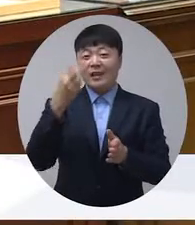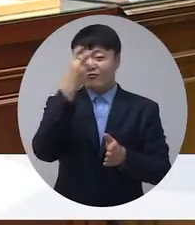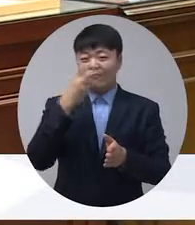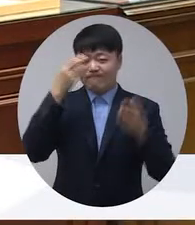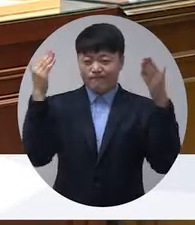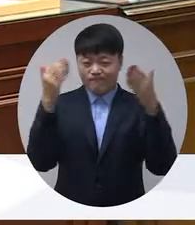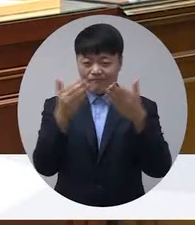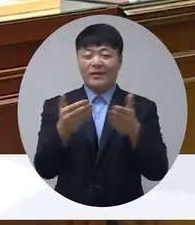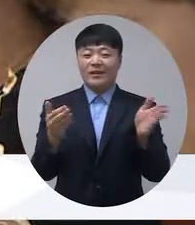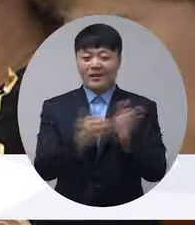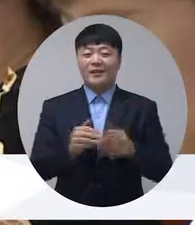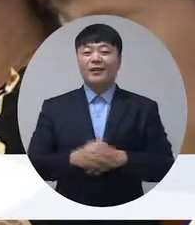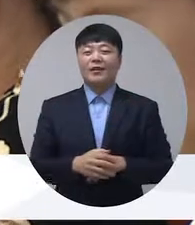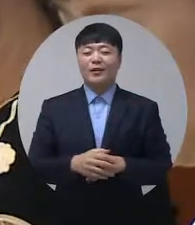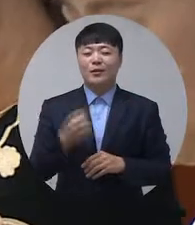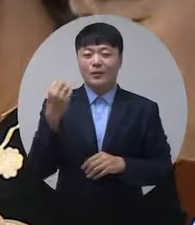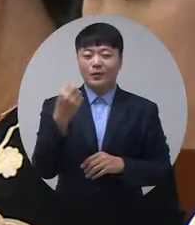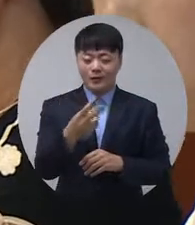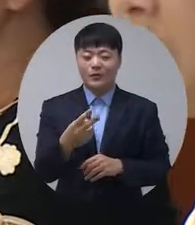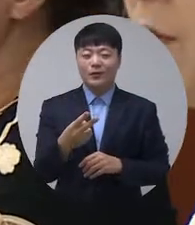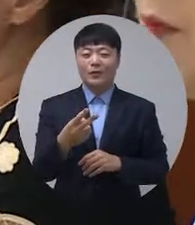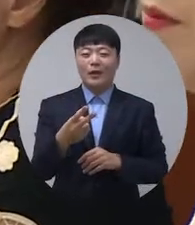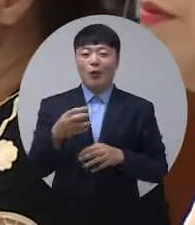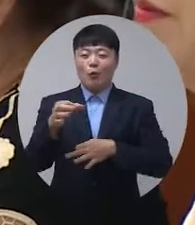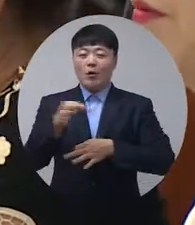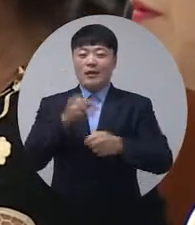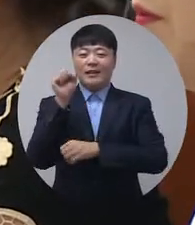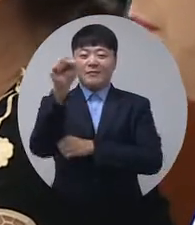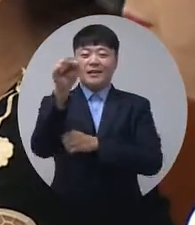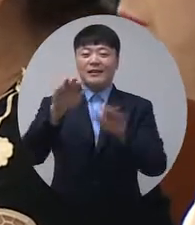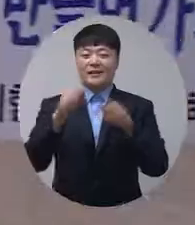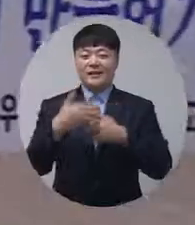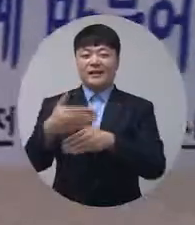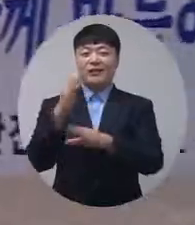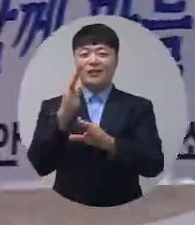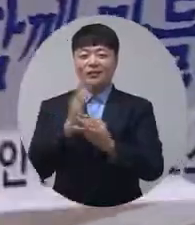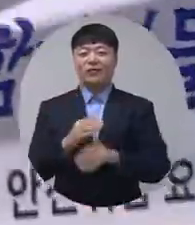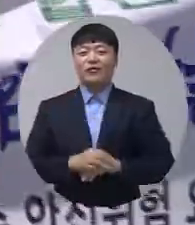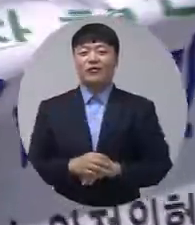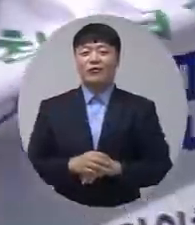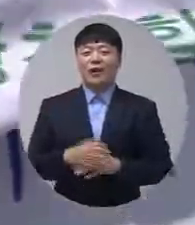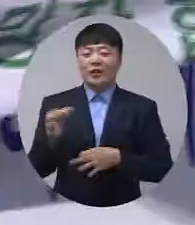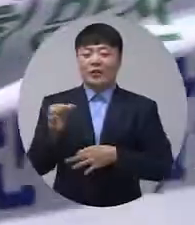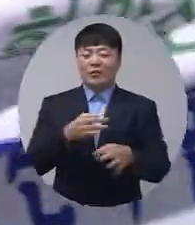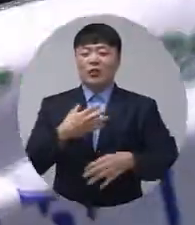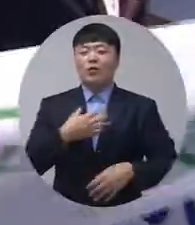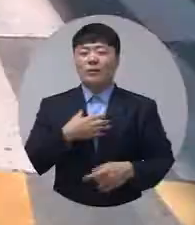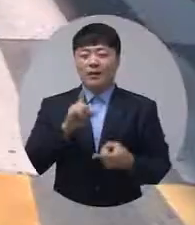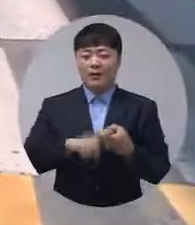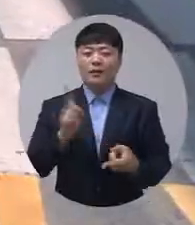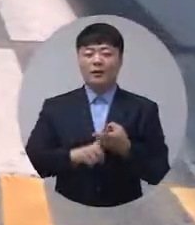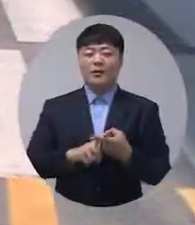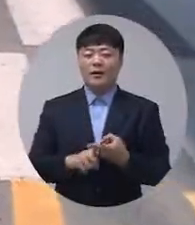대상 품목을 집중 관리하는 등 전통시장 활성화 캠페인을 실시했습니다 또 경제 위기를 기회로 바꾸기